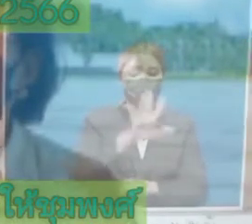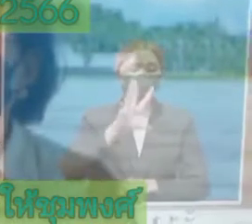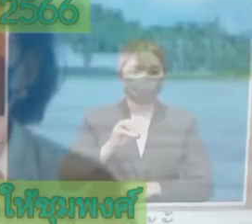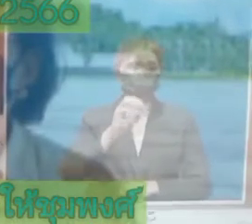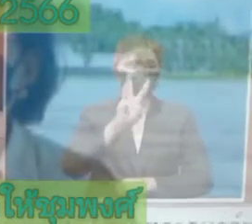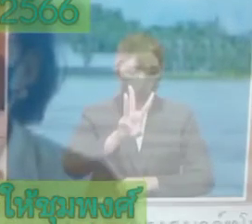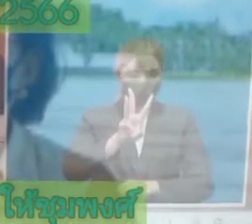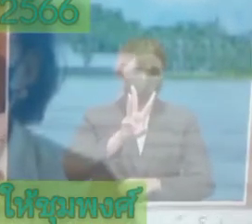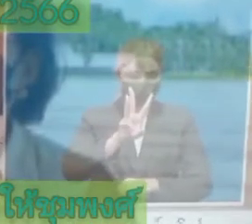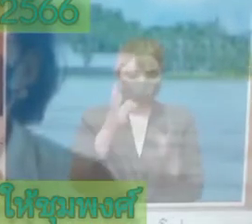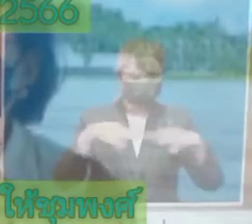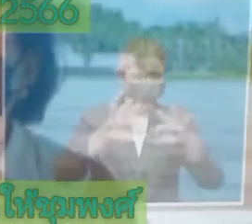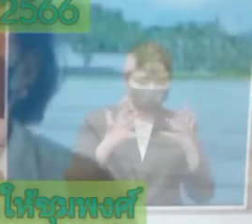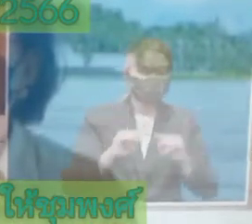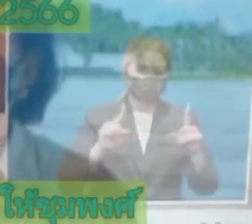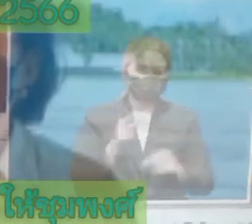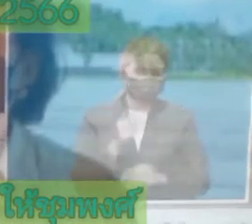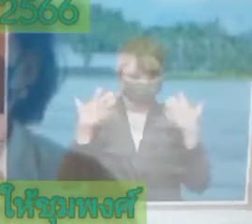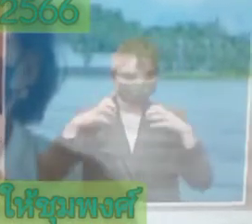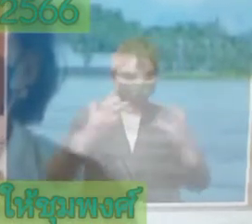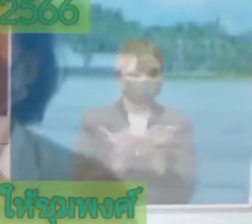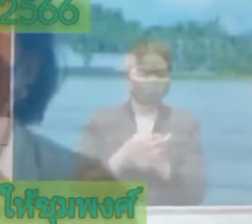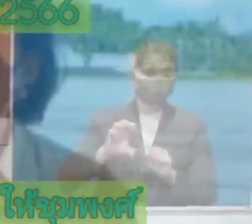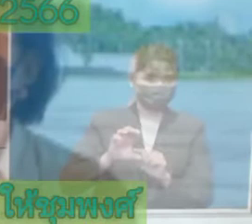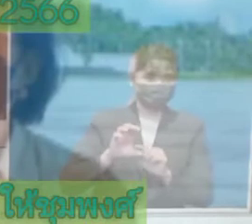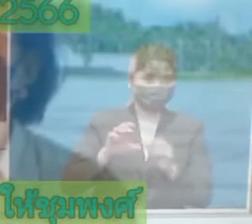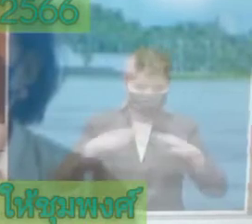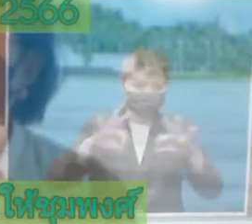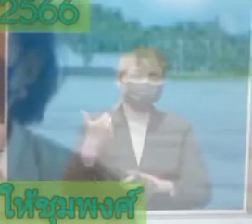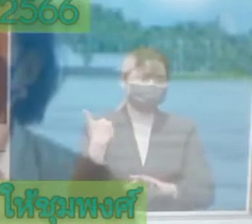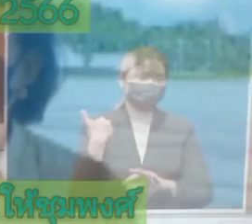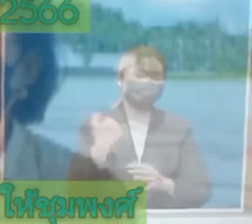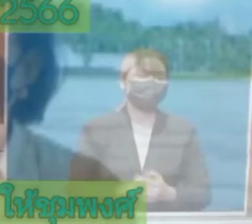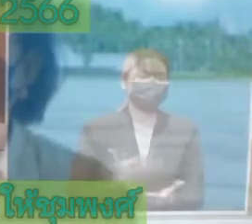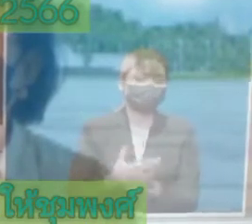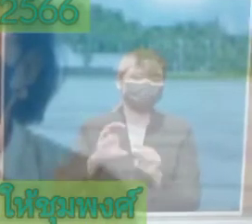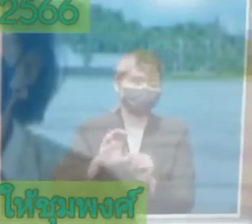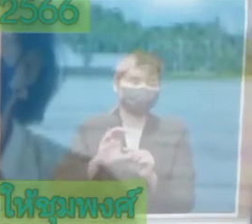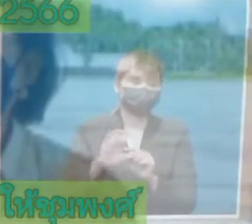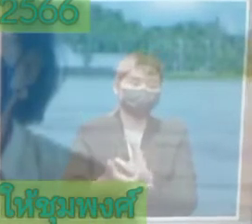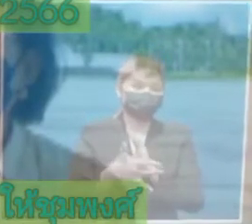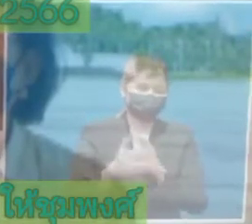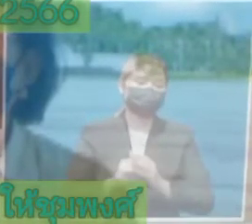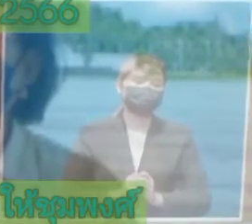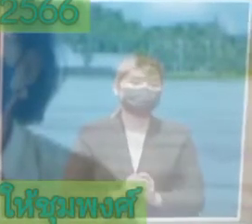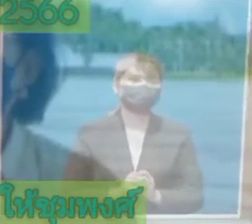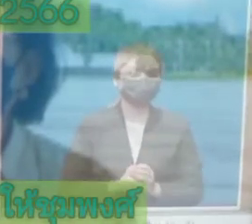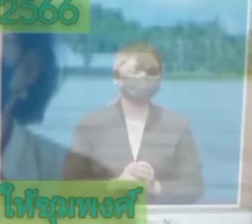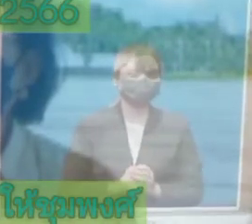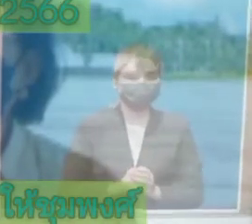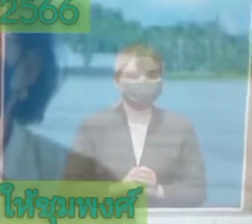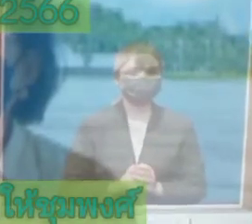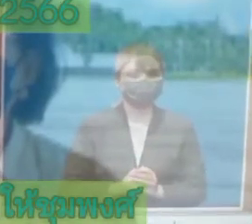ท่านรู้ไหมครับว่าเราให้ความสำคัญการลงทุนต่างๆอะไรบ้างด้านโครงสร้างพื้นฐานดิจิตอลไม่ใช่พูดคำว่าดิจิตอลพูดคำว่าออนไลน์แล้วมันเกิดขึ้นในอากาศเป็นไปไม่ได้อยู่